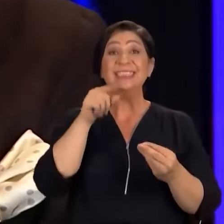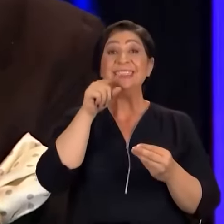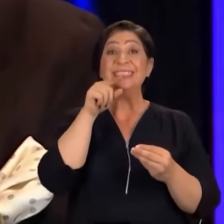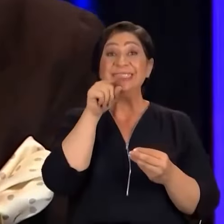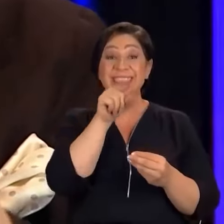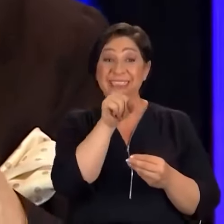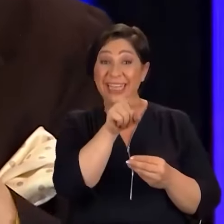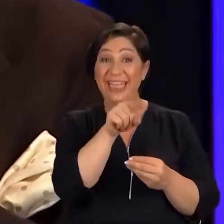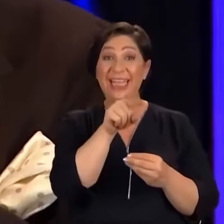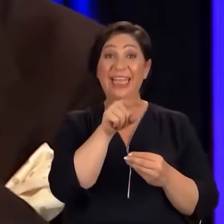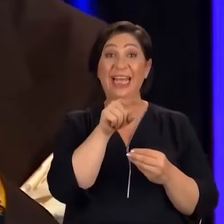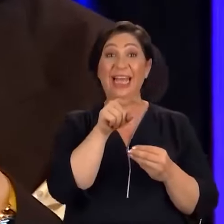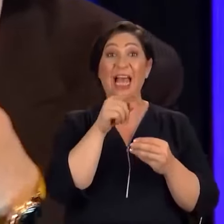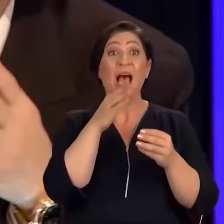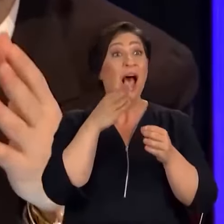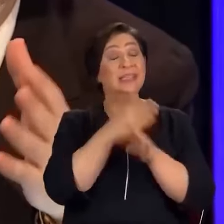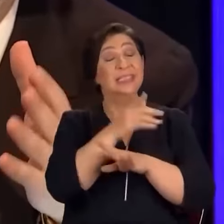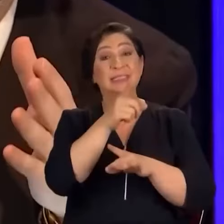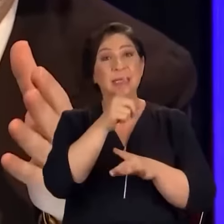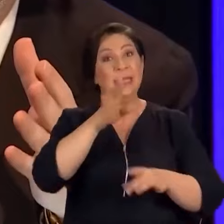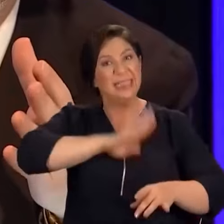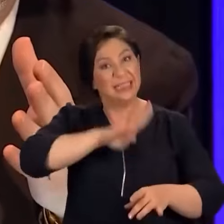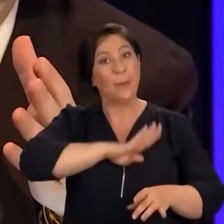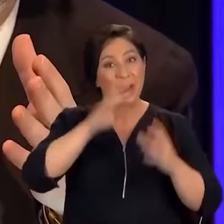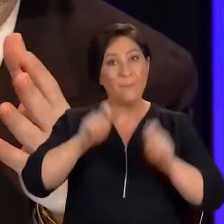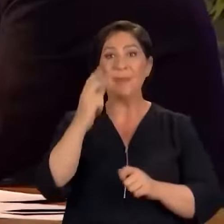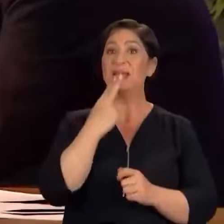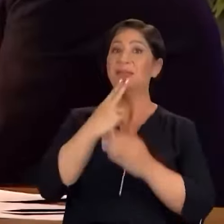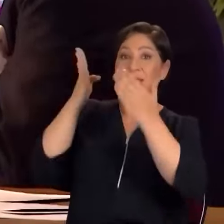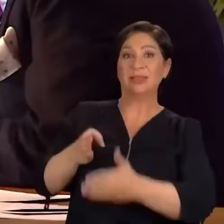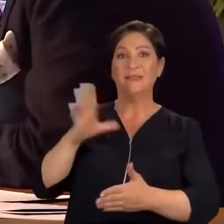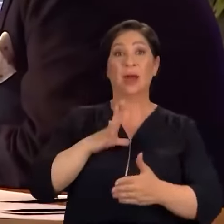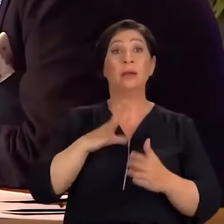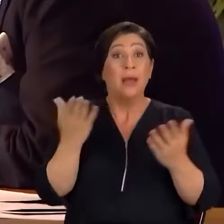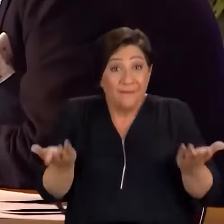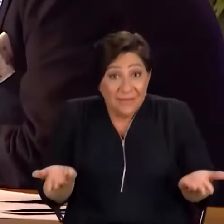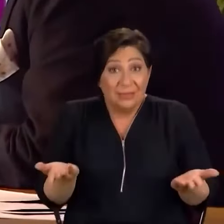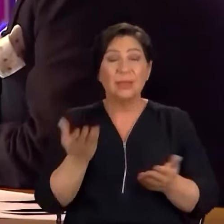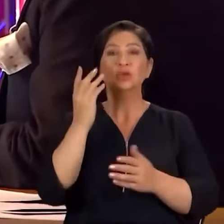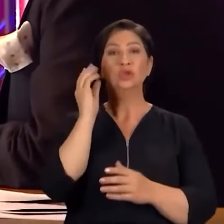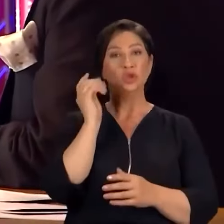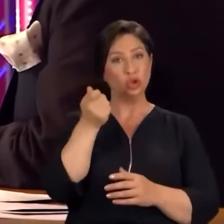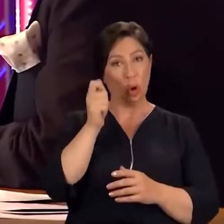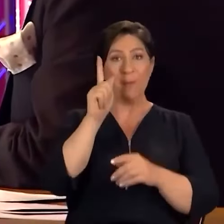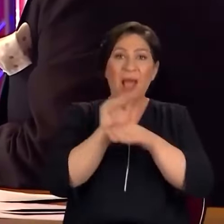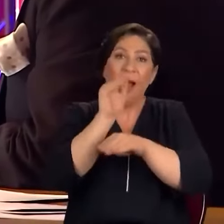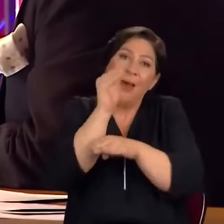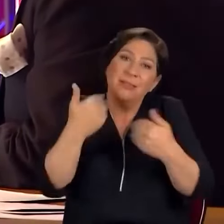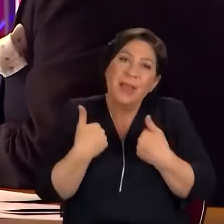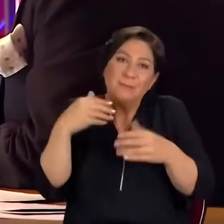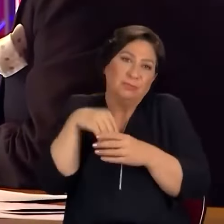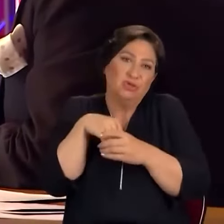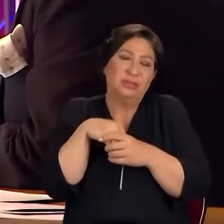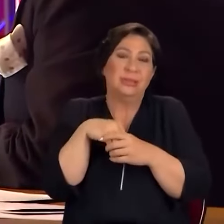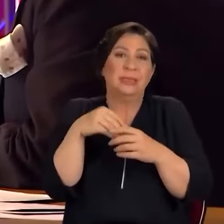konuda seni yani aslında sana tahammül eden bir kadın görüyorum. Tabii ki çünkü zor bir hayat. Şimdi ben mesela